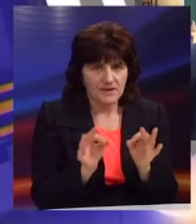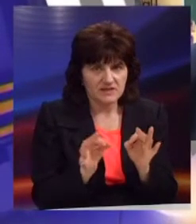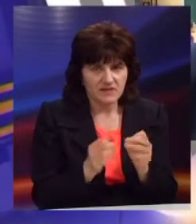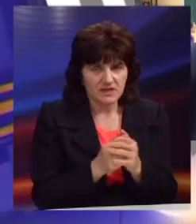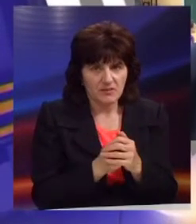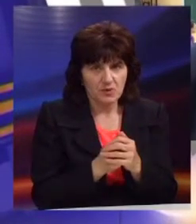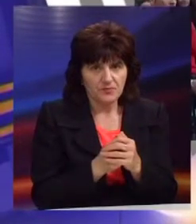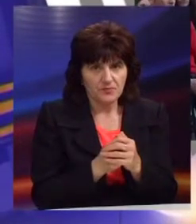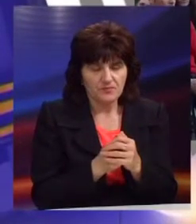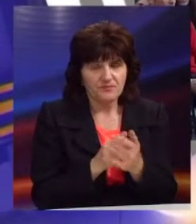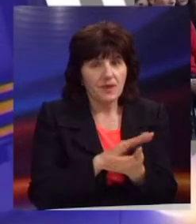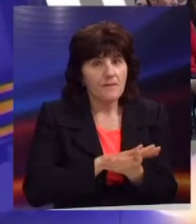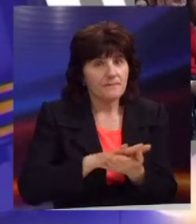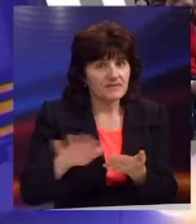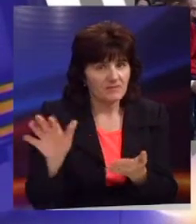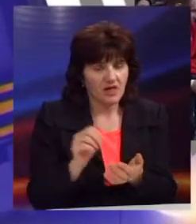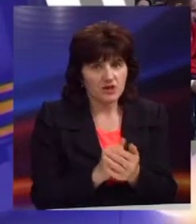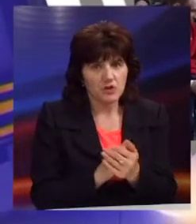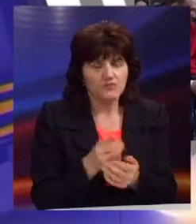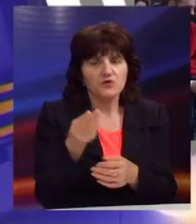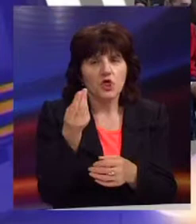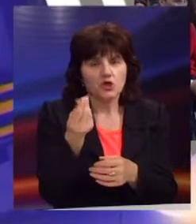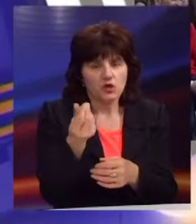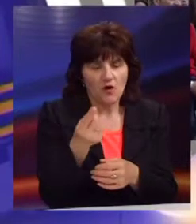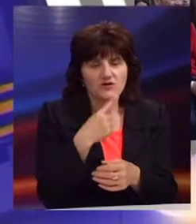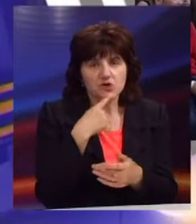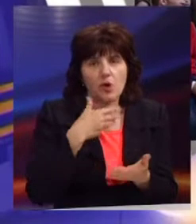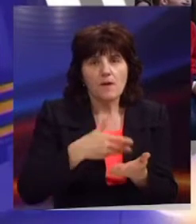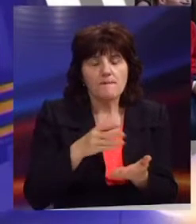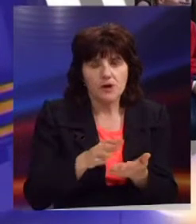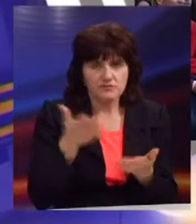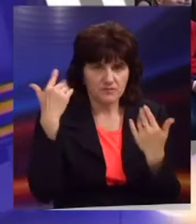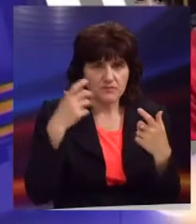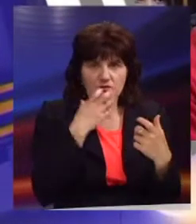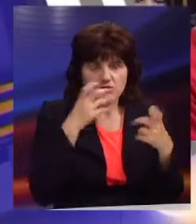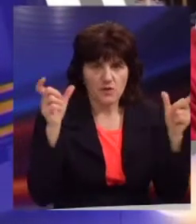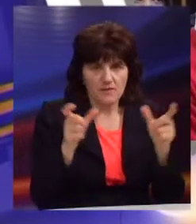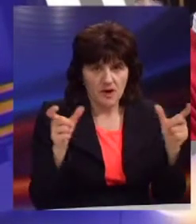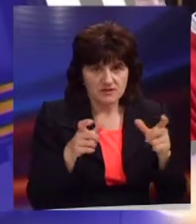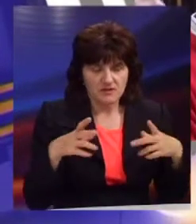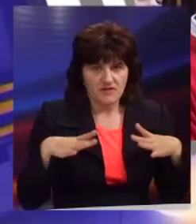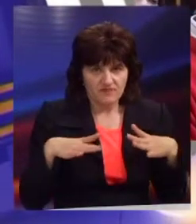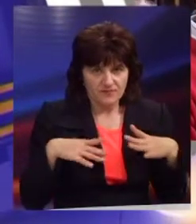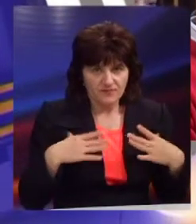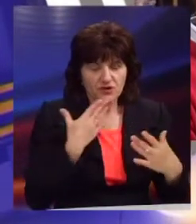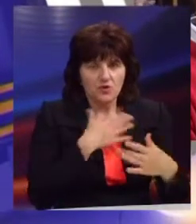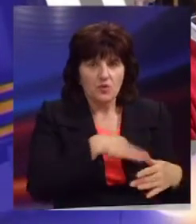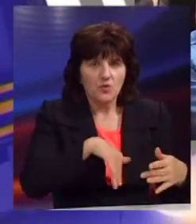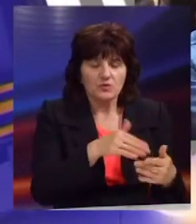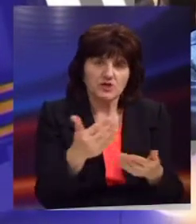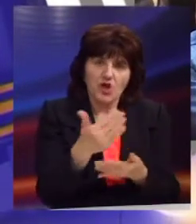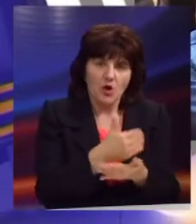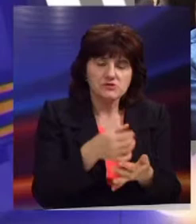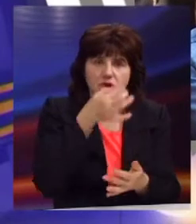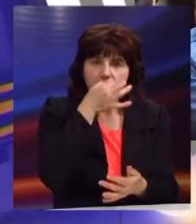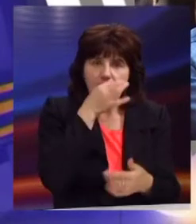obezbedimo besplatno. Novac koji su planirali da potroše za proslavu 20 godina male mature, bivši đaci iskoristili